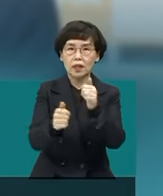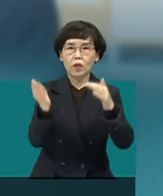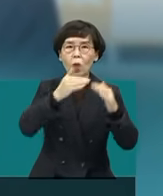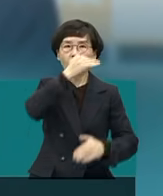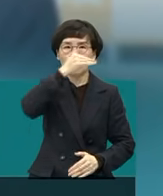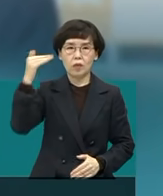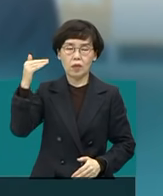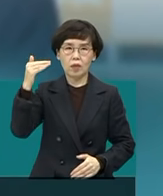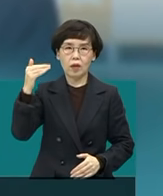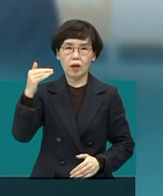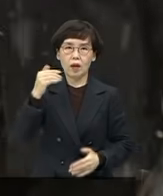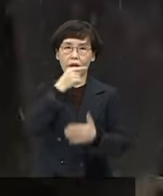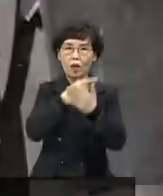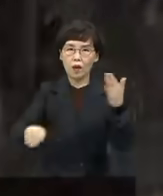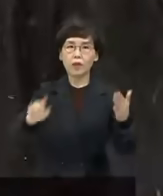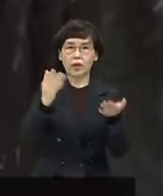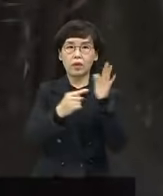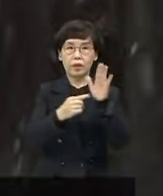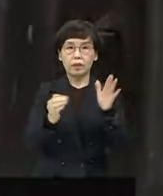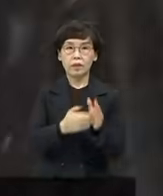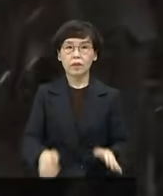기자입니다.